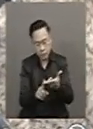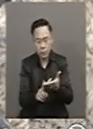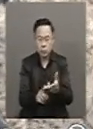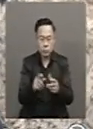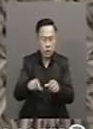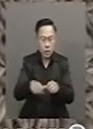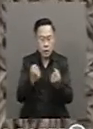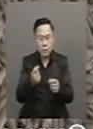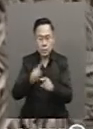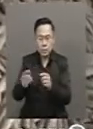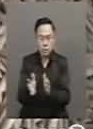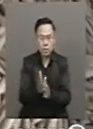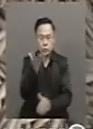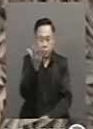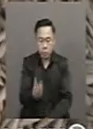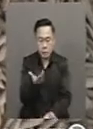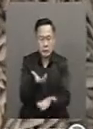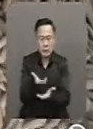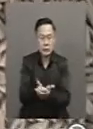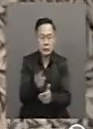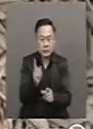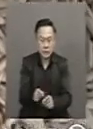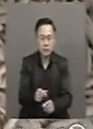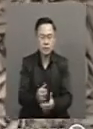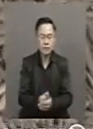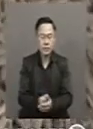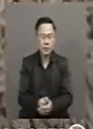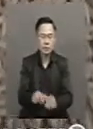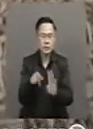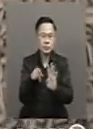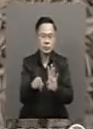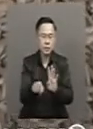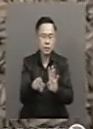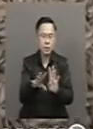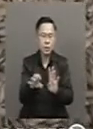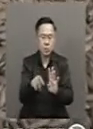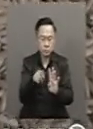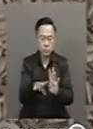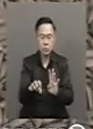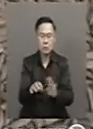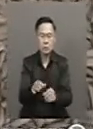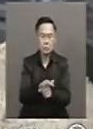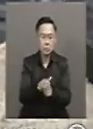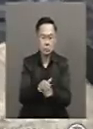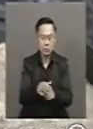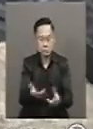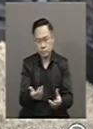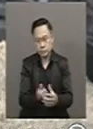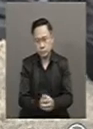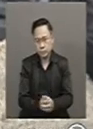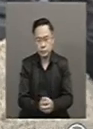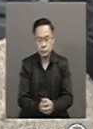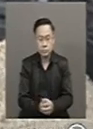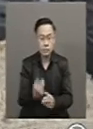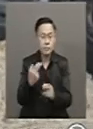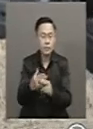หักค่าใช้จ่ายต่างๆได้เงินกลับมาจริงๆเพียงตันละ 4,500 ถึง 4,600 บาทเท่านั้นทางคุณส